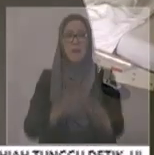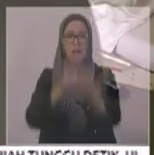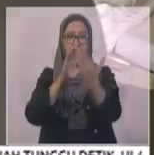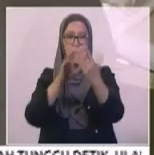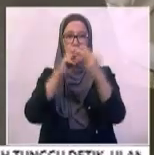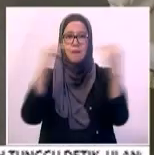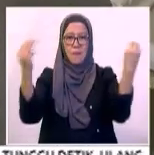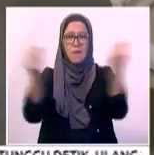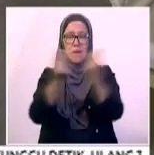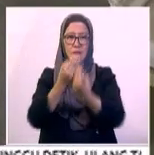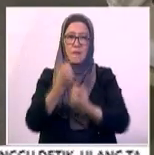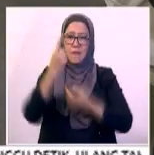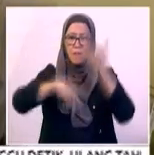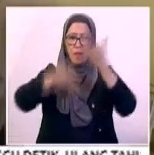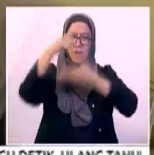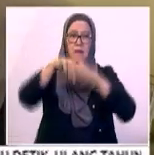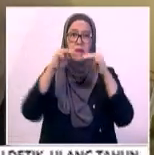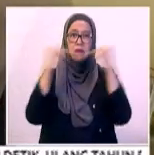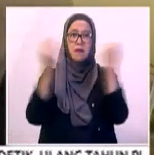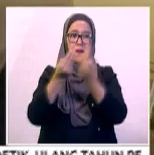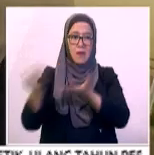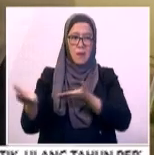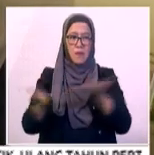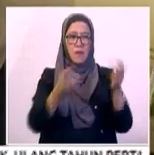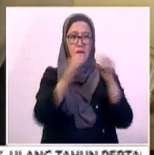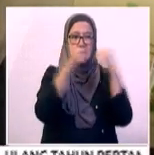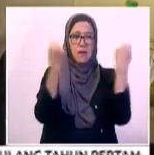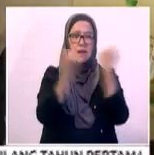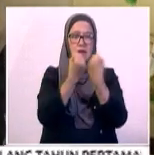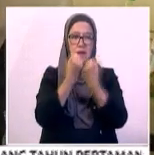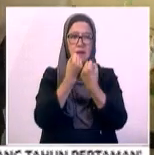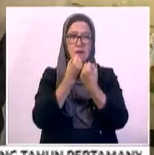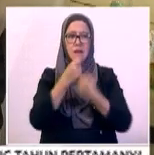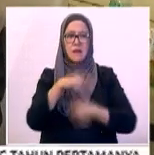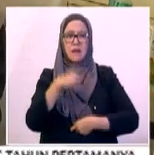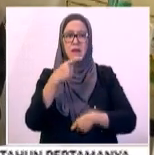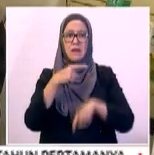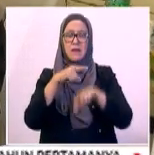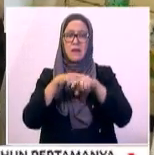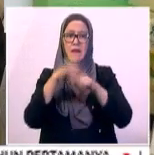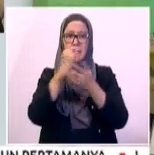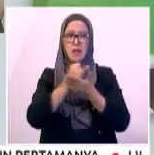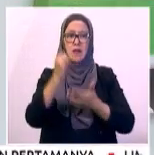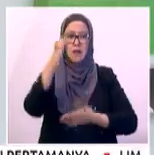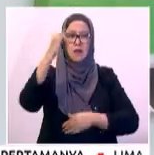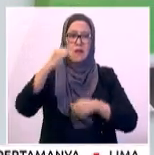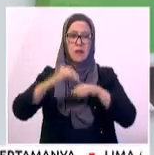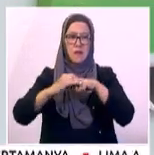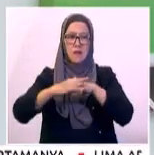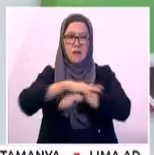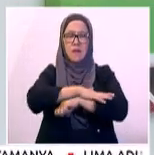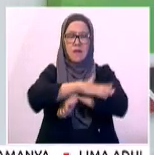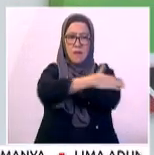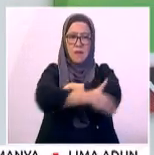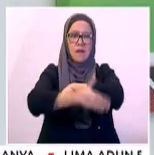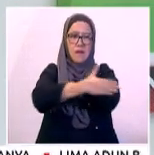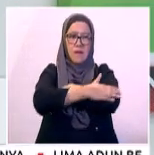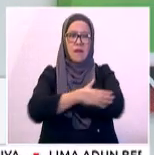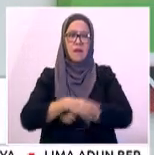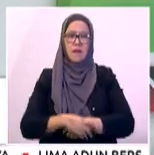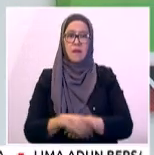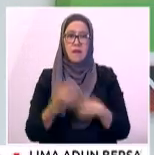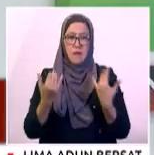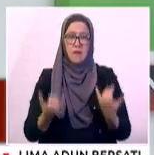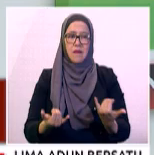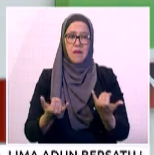kemasyarakatan dibawakan Rocket Fuel Entertainment bersama Hale Husaini di Institut Kanser Negara. Ini Hale berada di